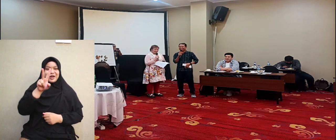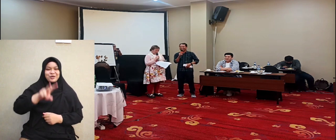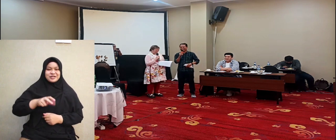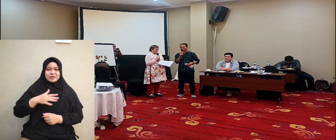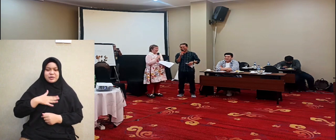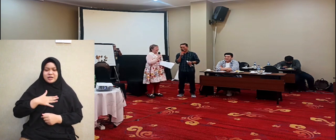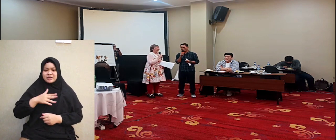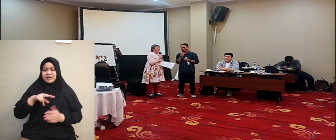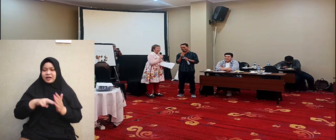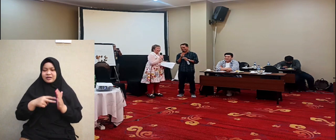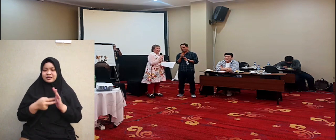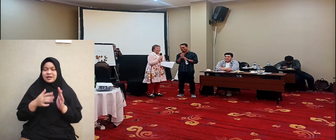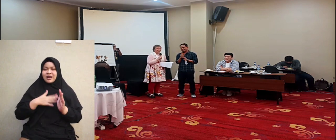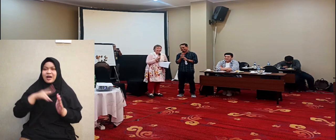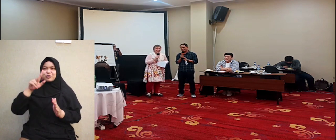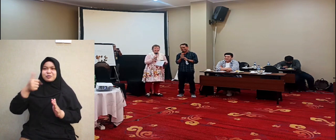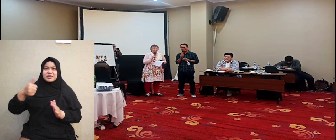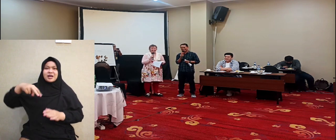dong